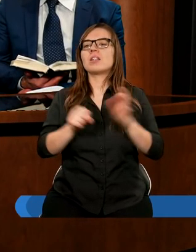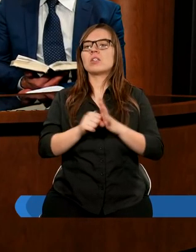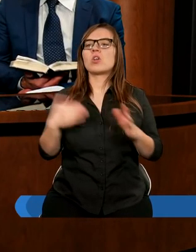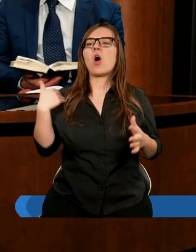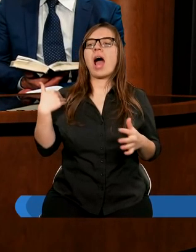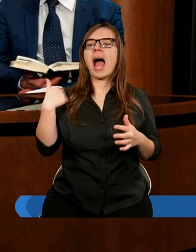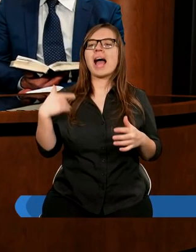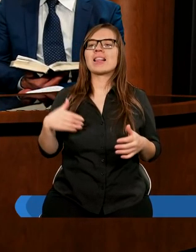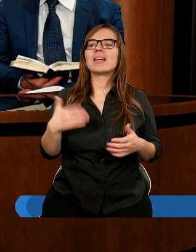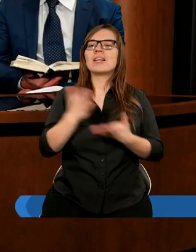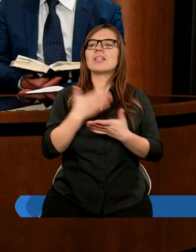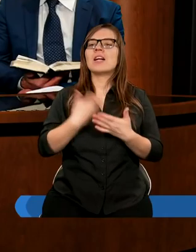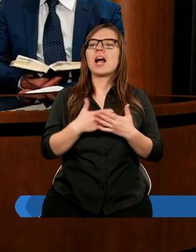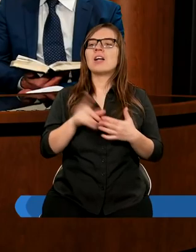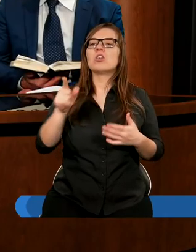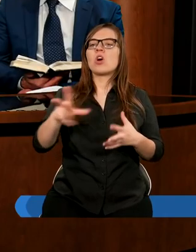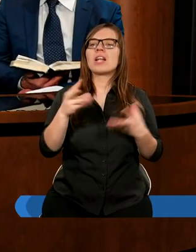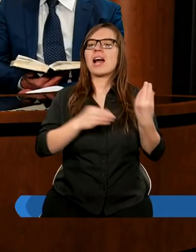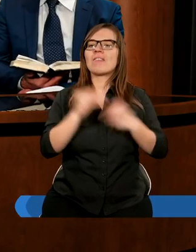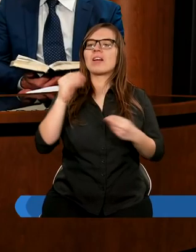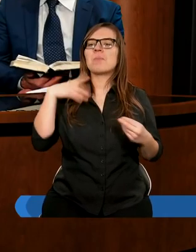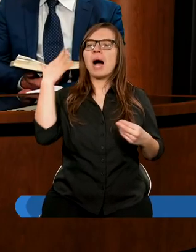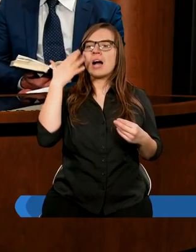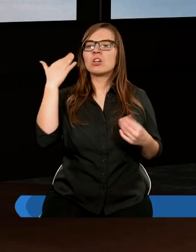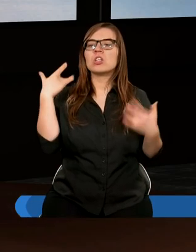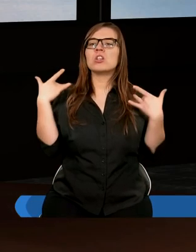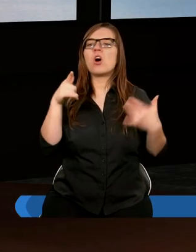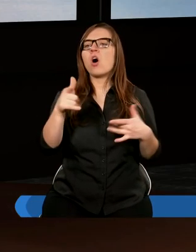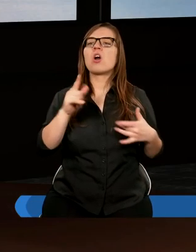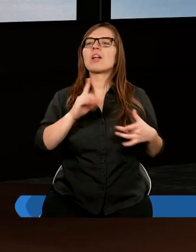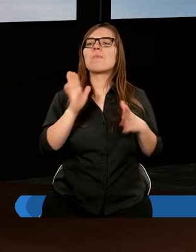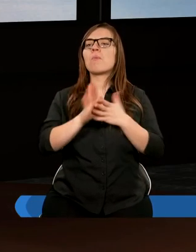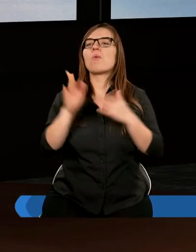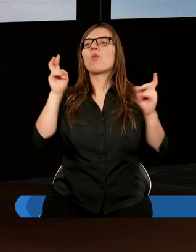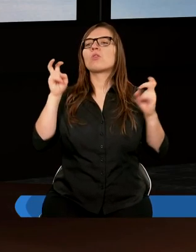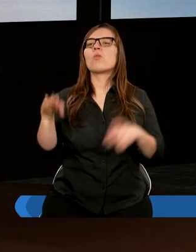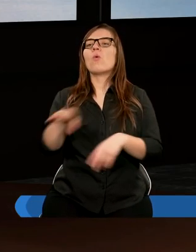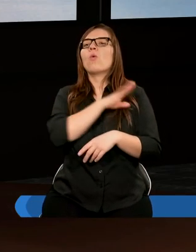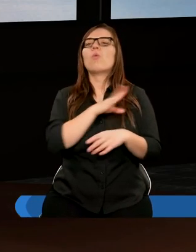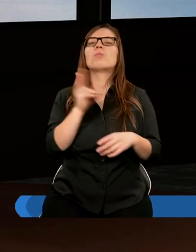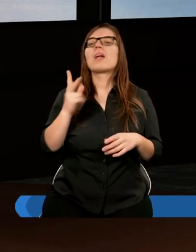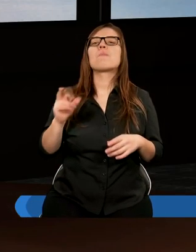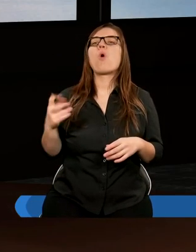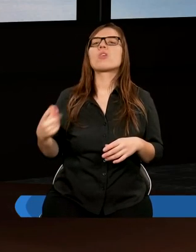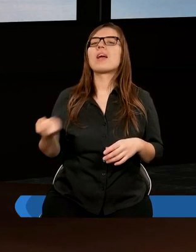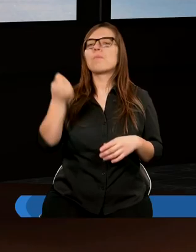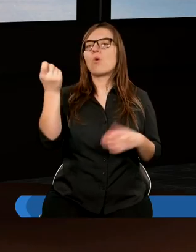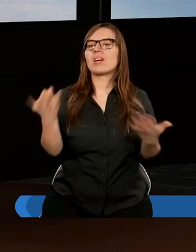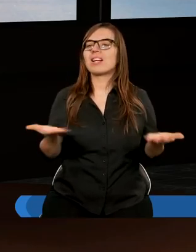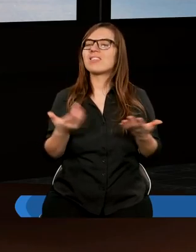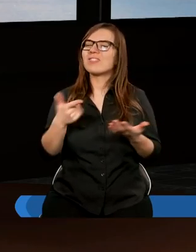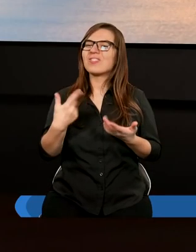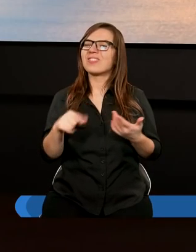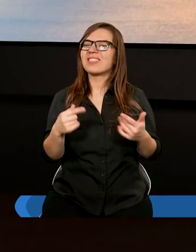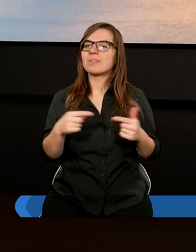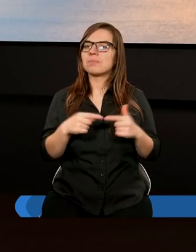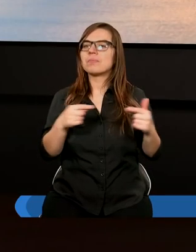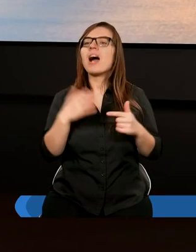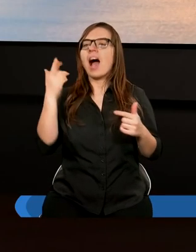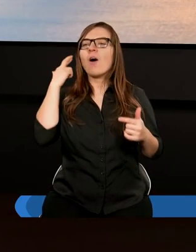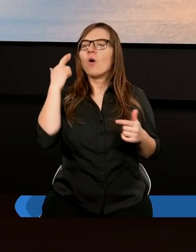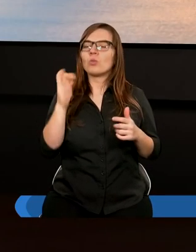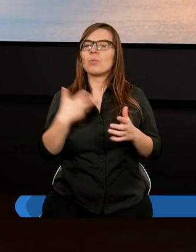Azji, tylko dlatego, że stoi największe marzenie życia i ona po prostu umrze, jeżeli nie pojedzie. I kropka. Wiemy o